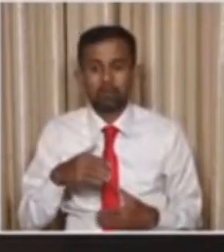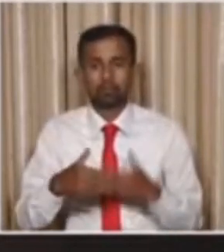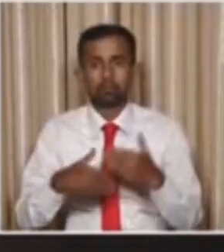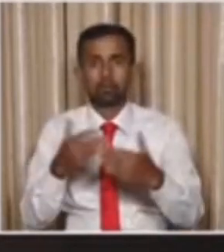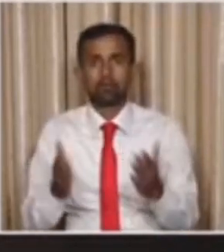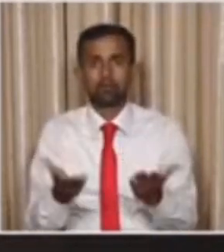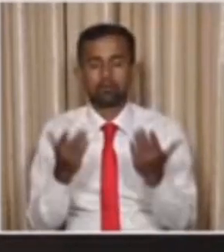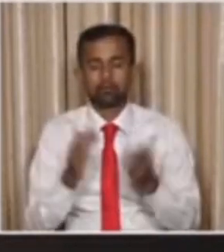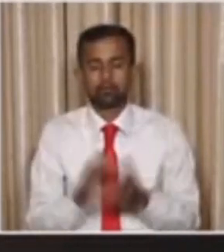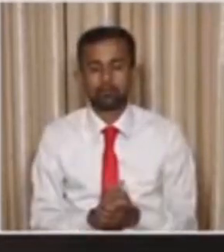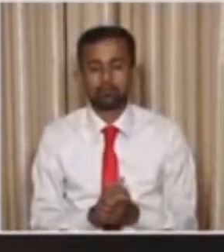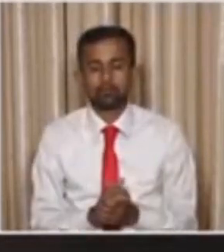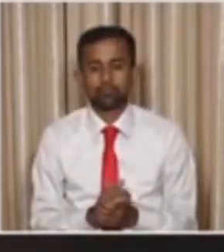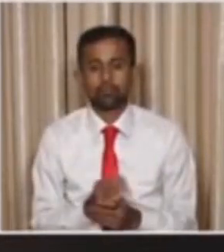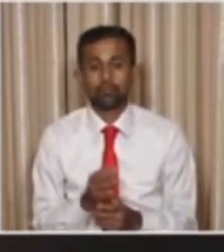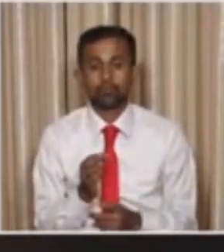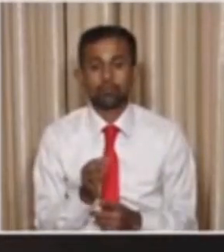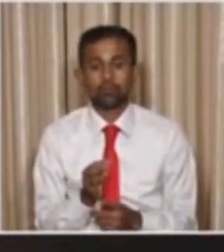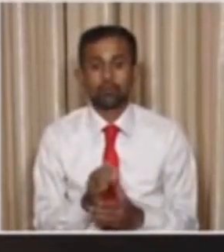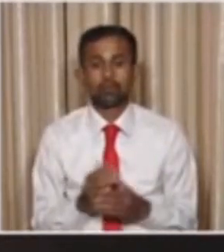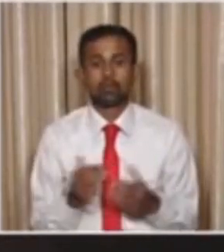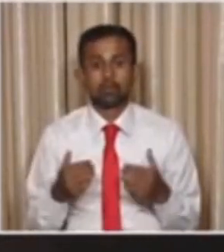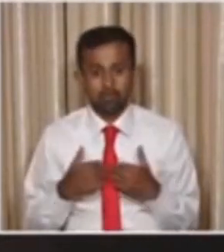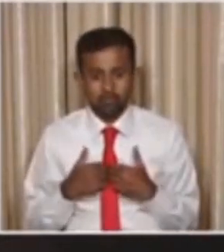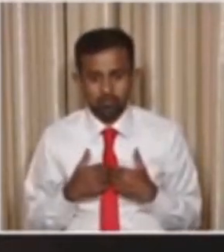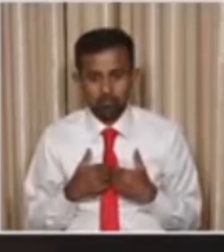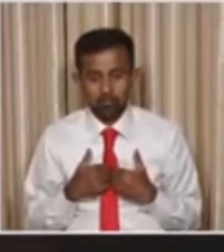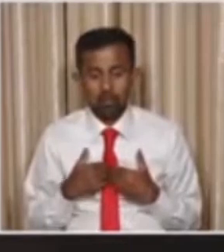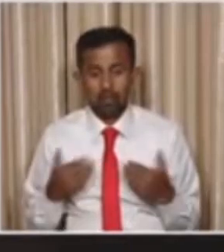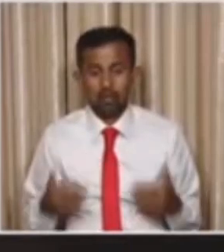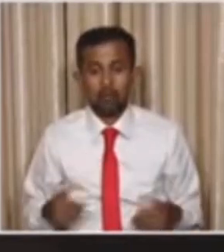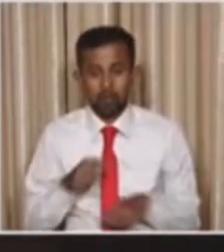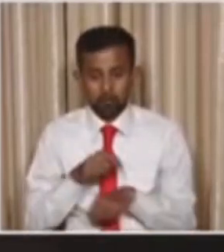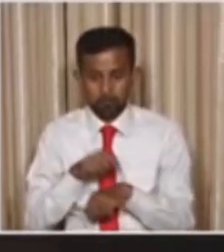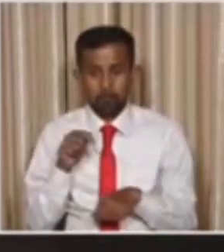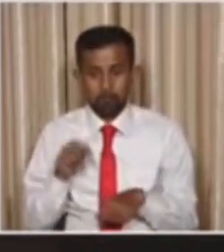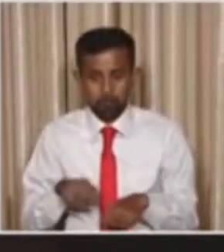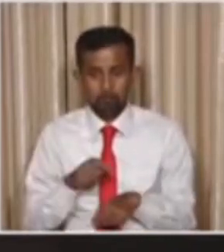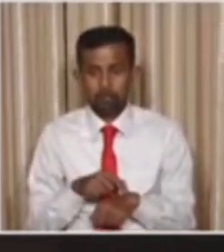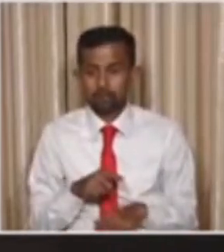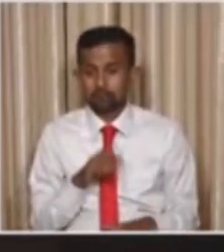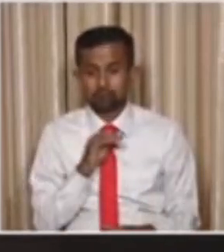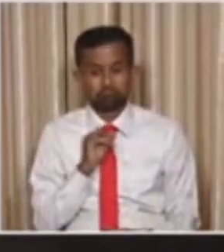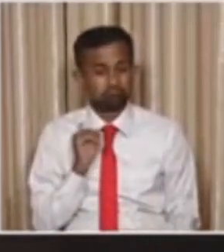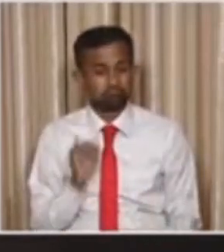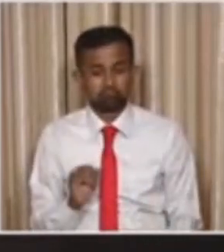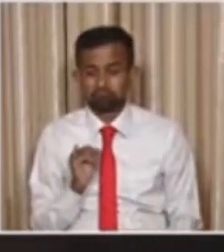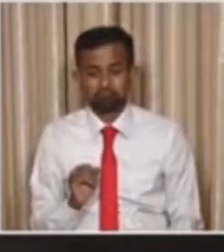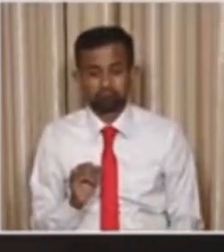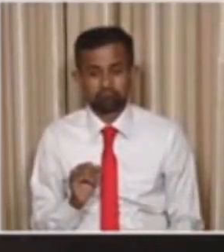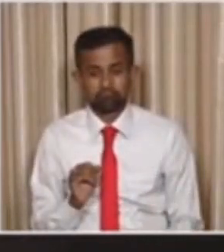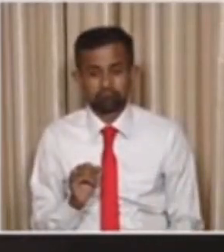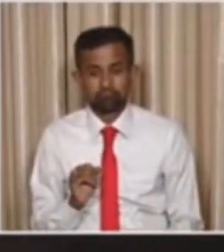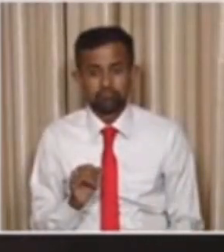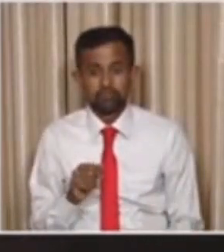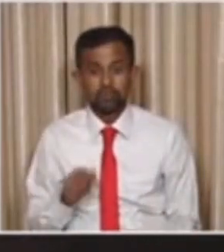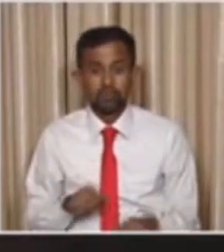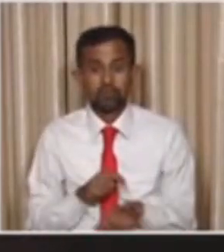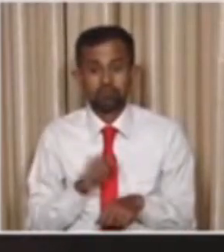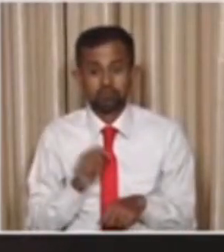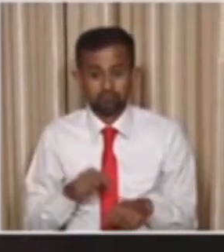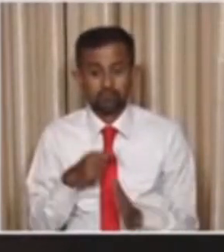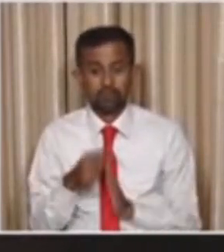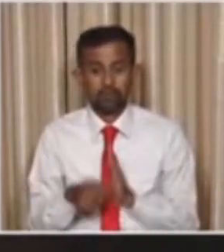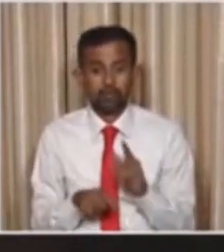nisa garu sabhapathumani අපි අද මේ මොහොත වෙනකොට ඉන්නේ ඉතාම නරක තැනක. අපි මේ මේ මේ වෙනකොට මේ රටේ